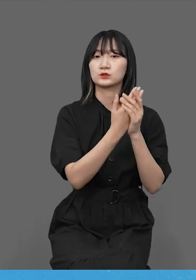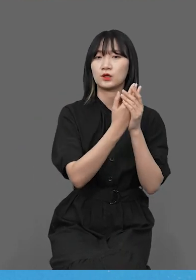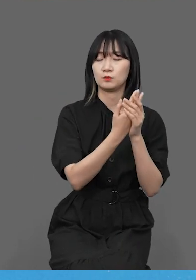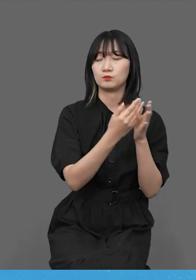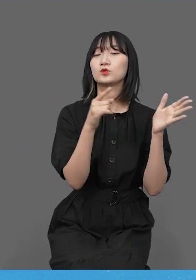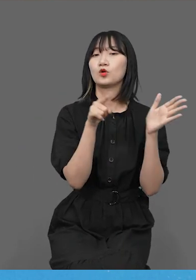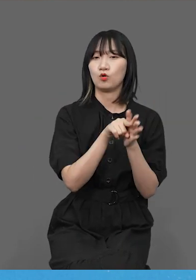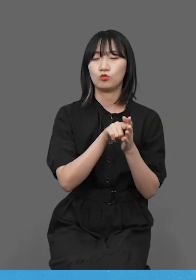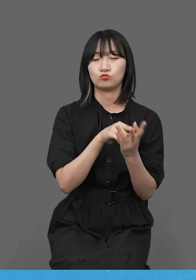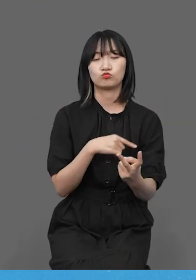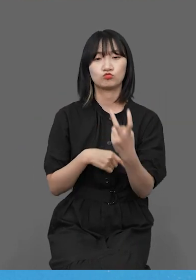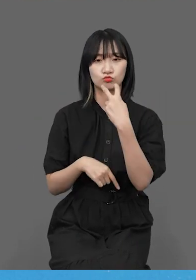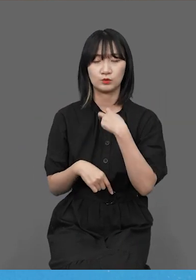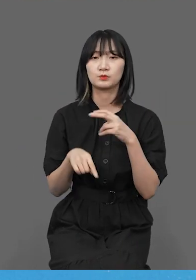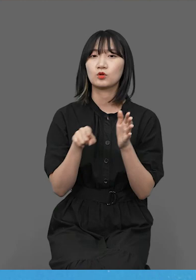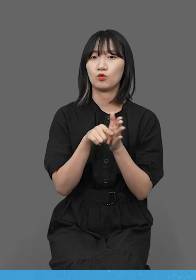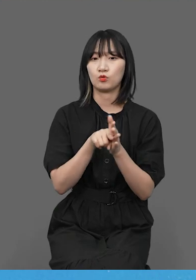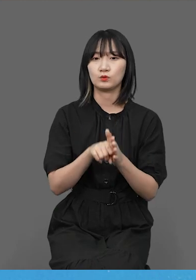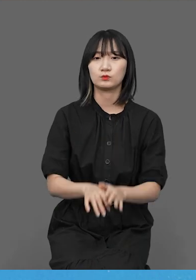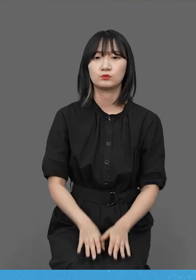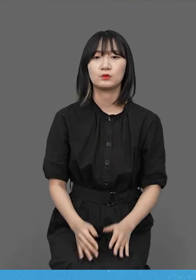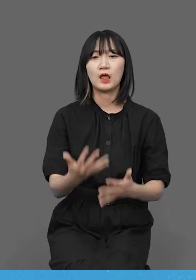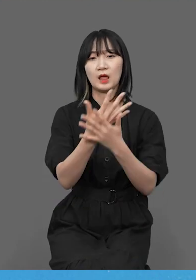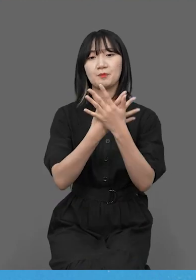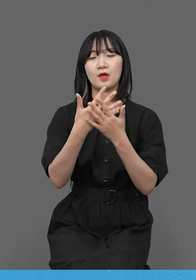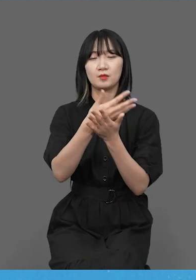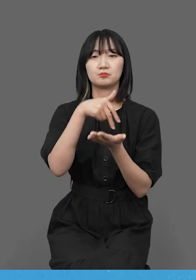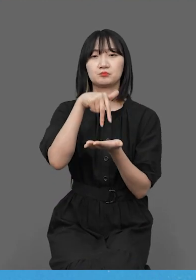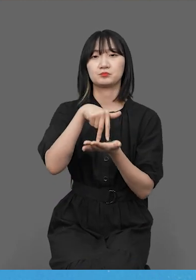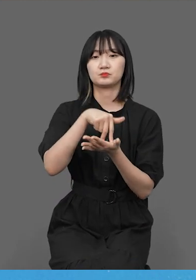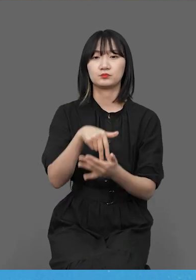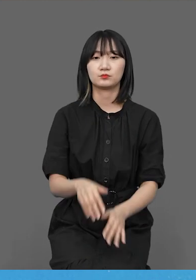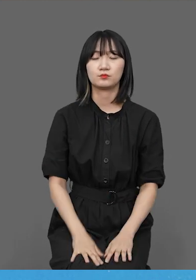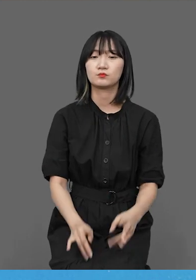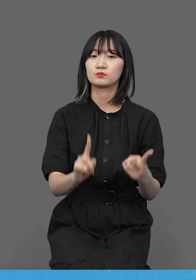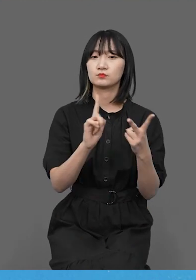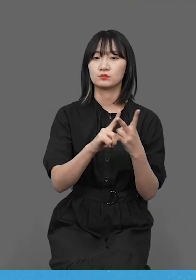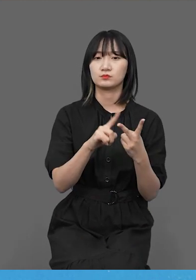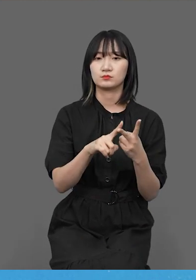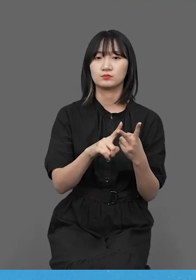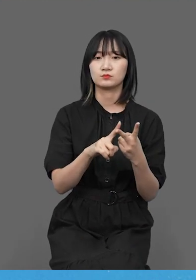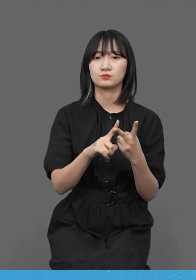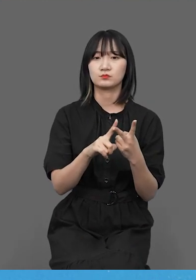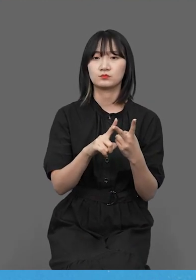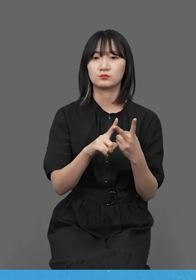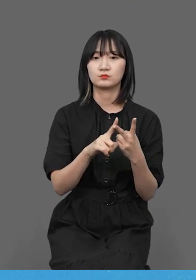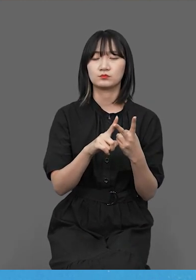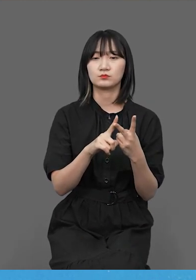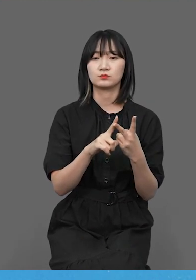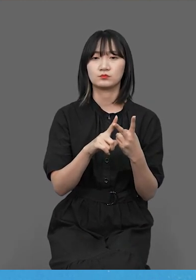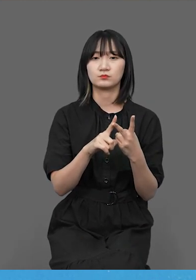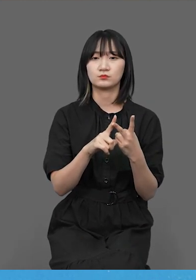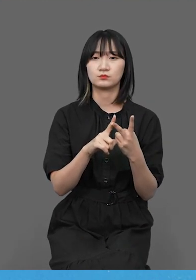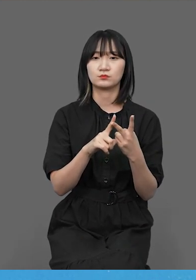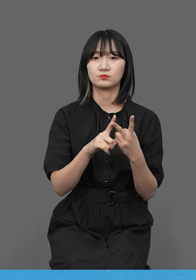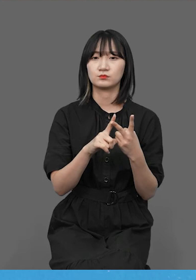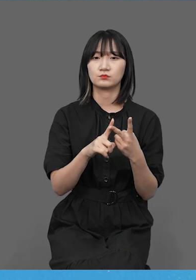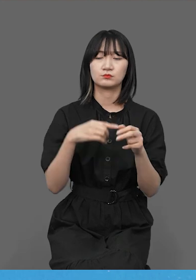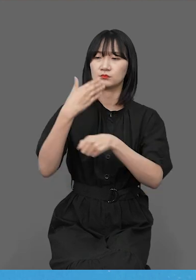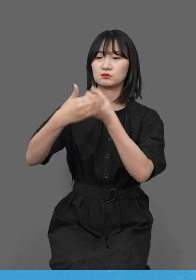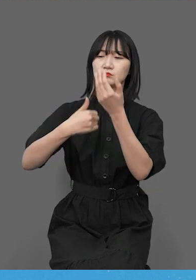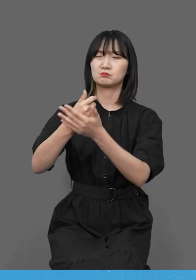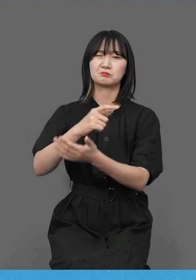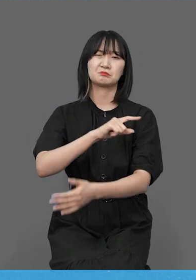진화론도, 진화된 것도 믿어요, 이런 애매한 스탠스를 취하고 계시고, 리차드 도키스는 대놓고